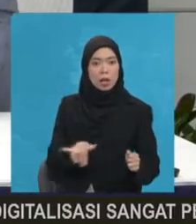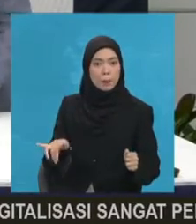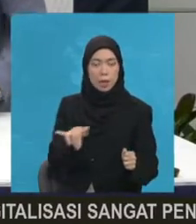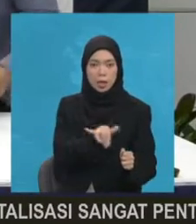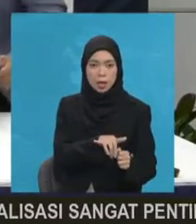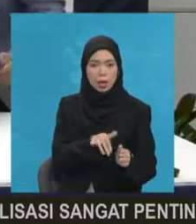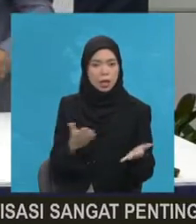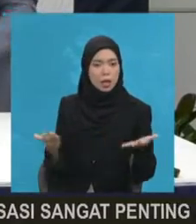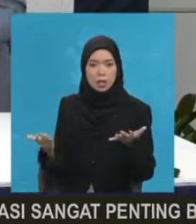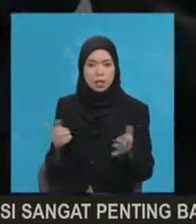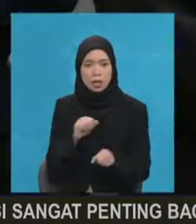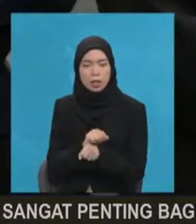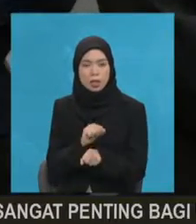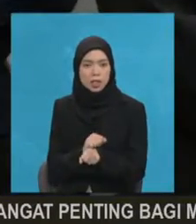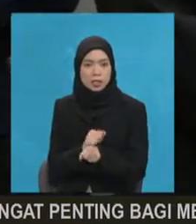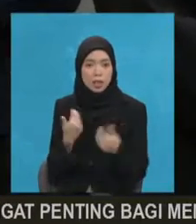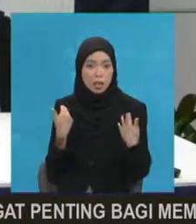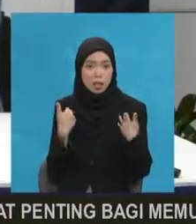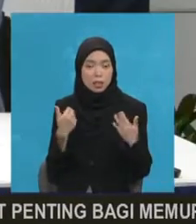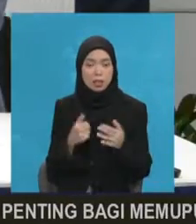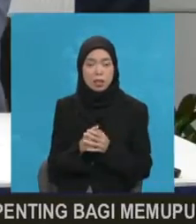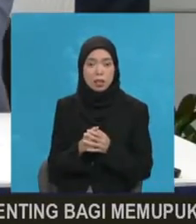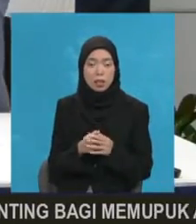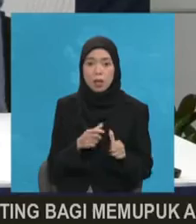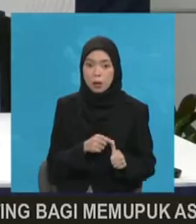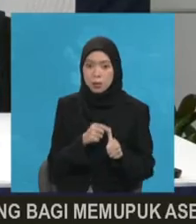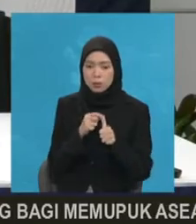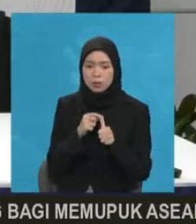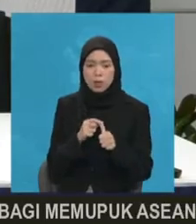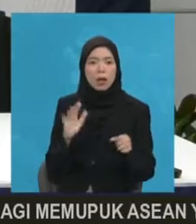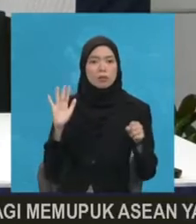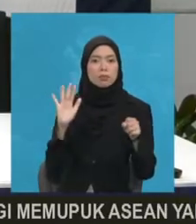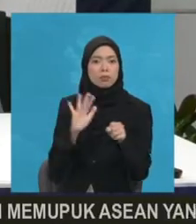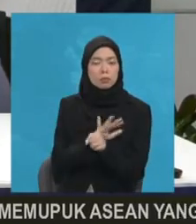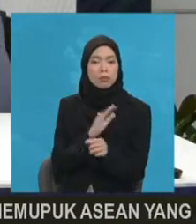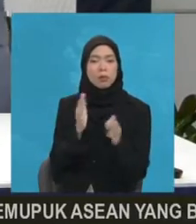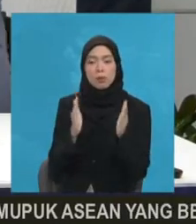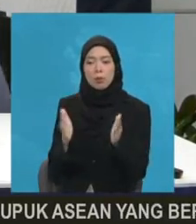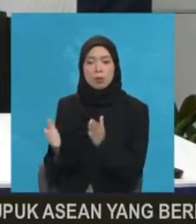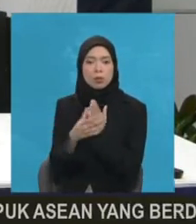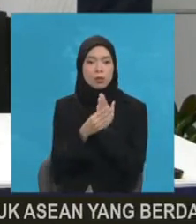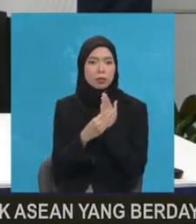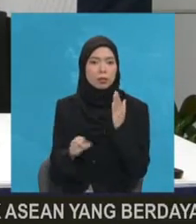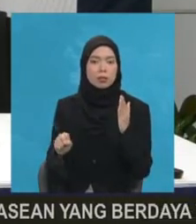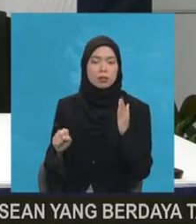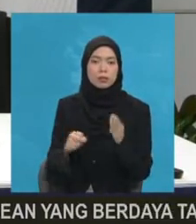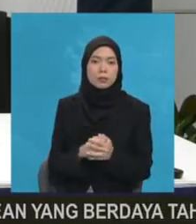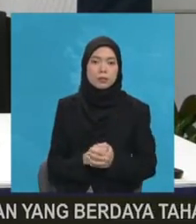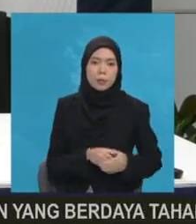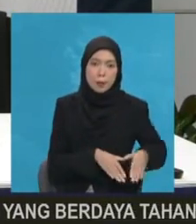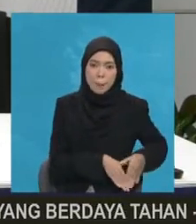bersama terutama dalam kemenangan di keperluan untuk memperkaya atau menyediakan kemahiran tenaga kerja